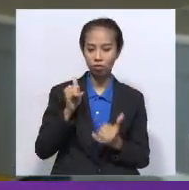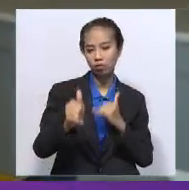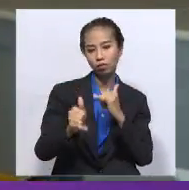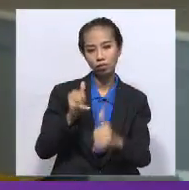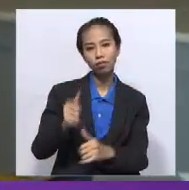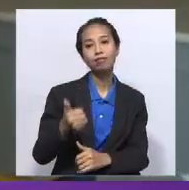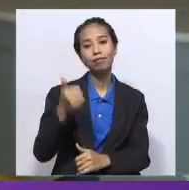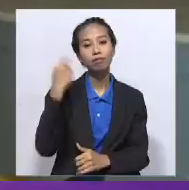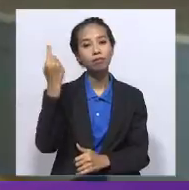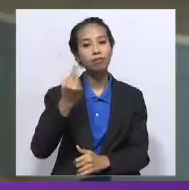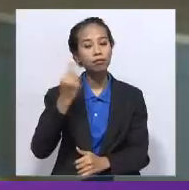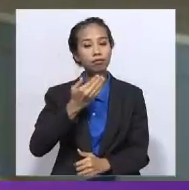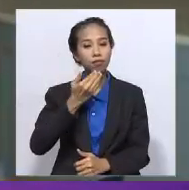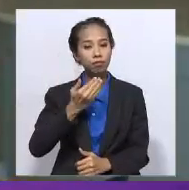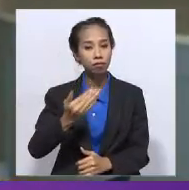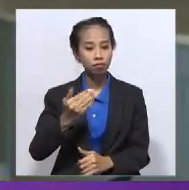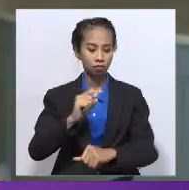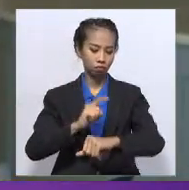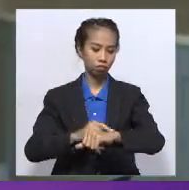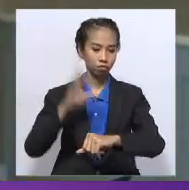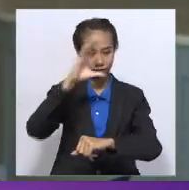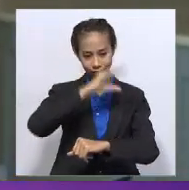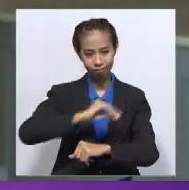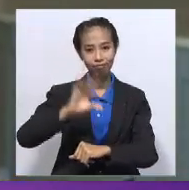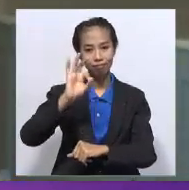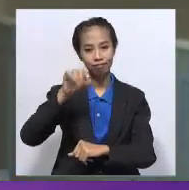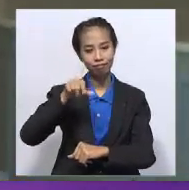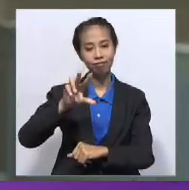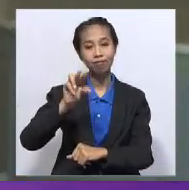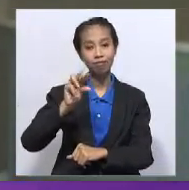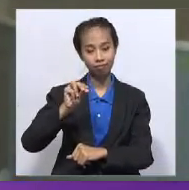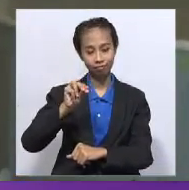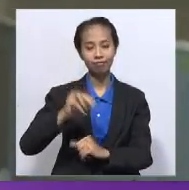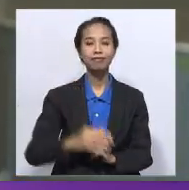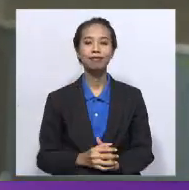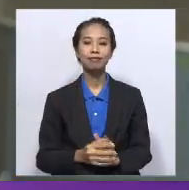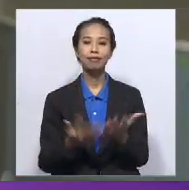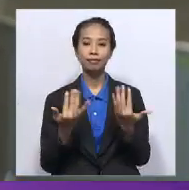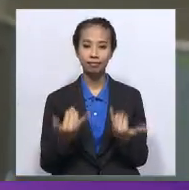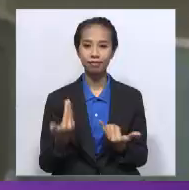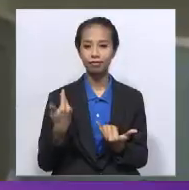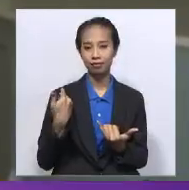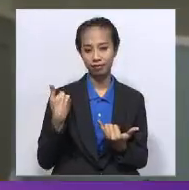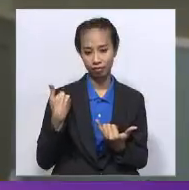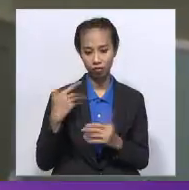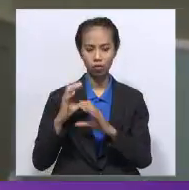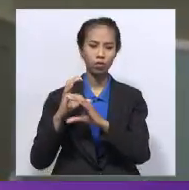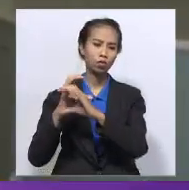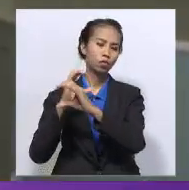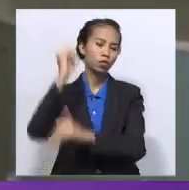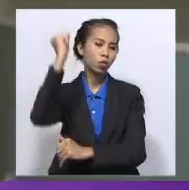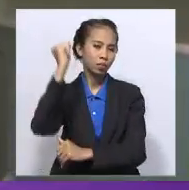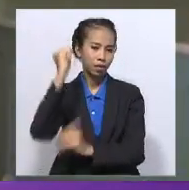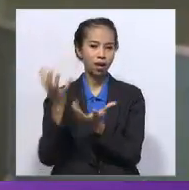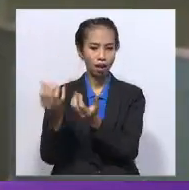าเที่ยวชมงานกันได้อย่างต่อเนื่องนะครับจนถึงเวลา 21:30 นาทีนะครับแล้วก็มีจุดบริการรถชัตเติ้ลบัสด้วยนะครับที่บริเวณ